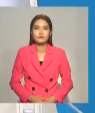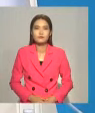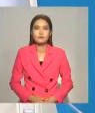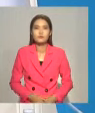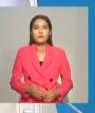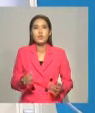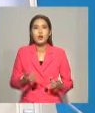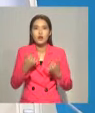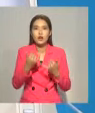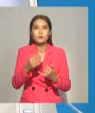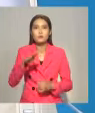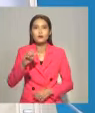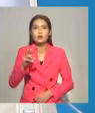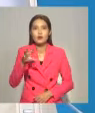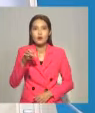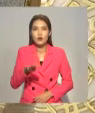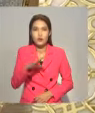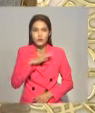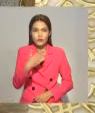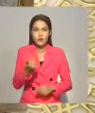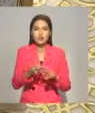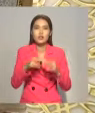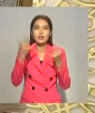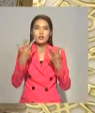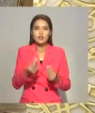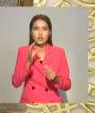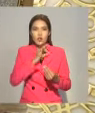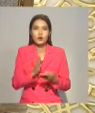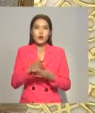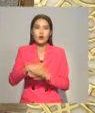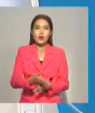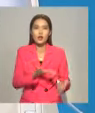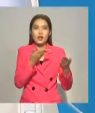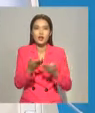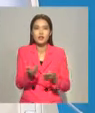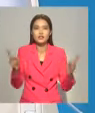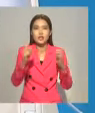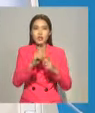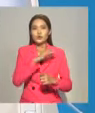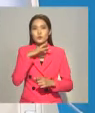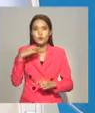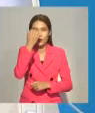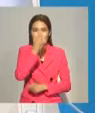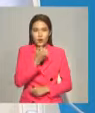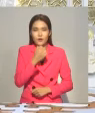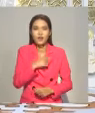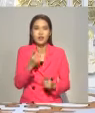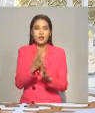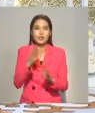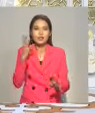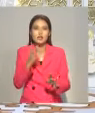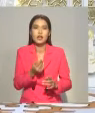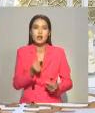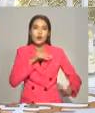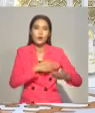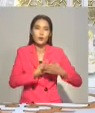Құрметті Қасым Жомарт Кемелұлы, шақыртуыңызға, ілтипатыңызға, қонақжайлық көрсеткеніңізге көп рахмет. Ең алдымен бүгін сізбен екі ел арасындағы